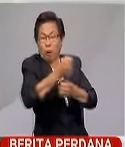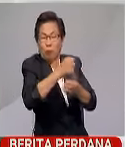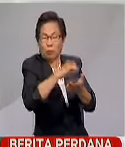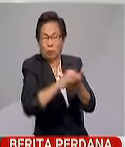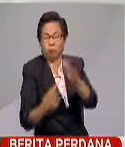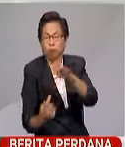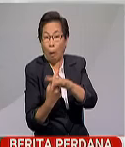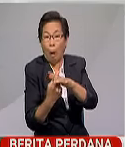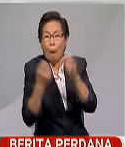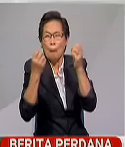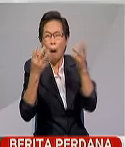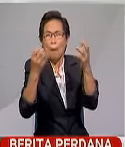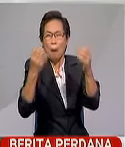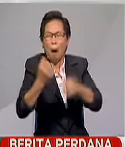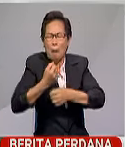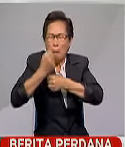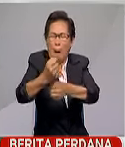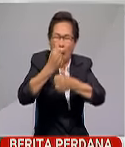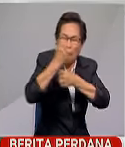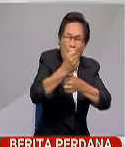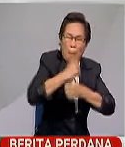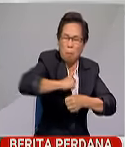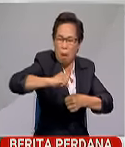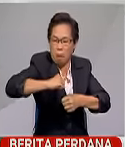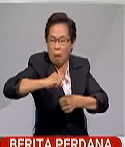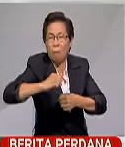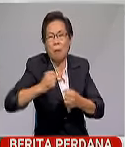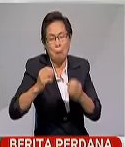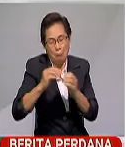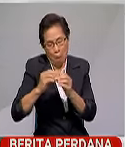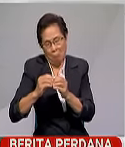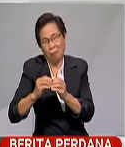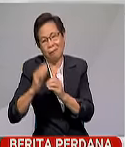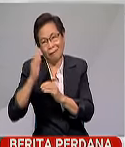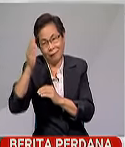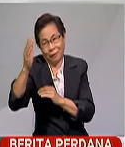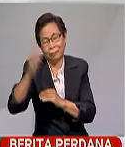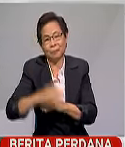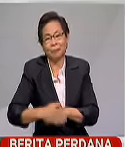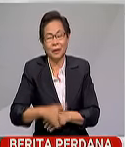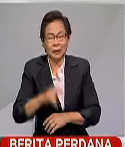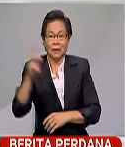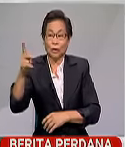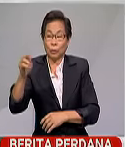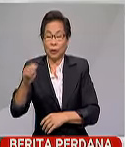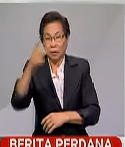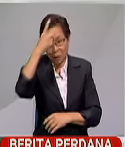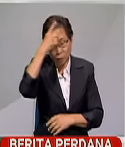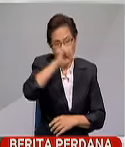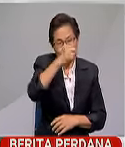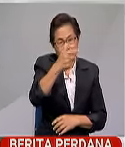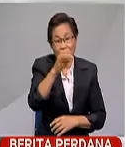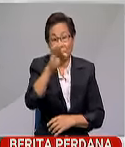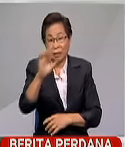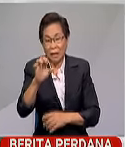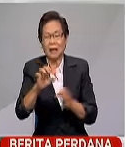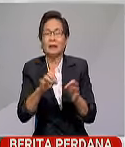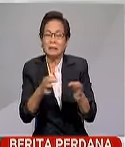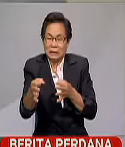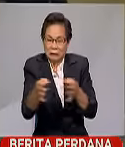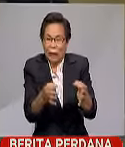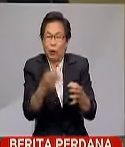mewujudkan lebih banyak demonstrasi protes. Ketua Menteri Datuk Seri Muhammad Syafiq Abdal mengulas